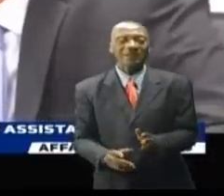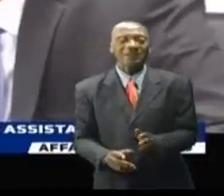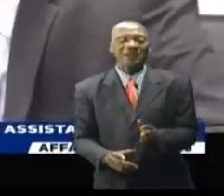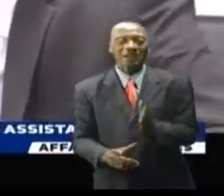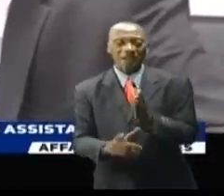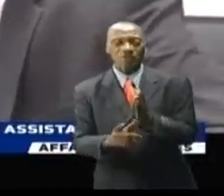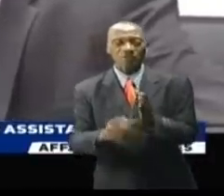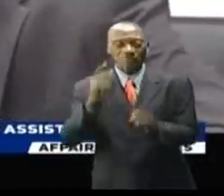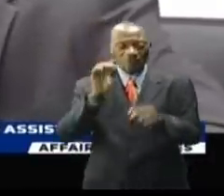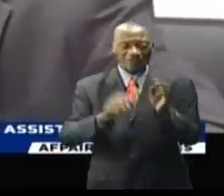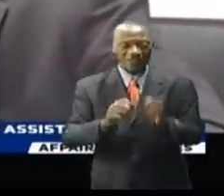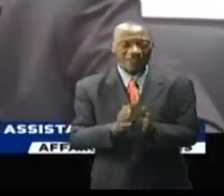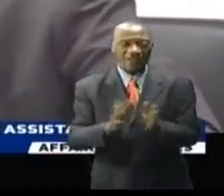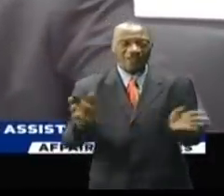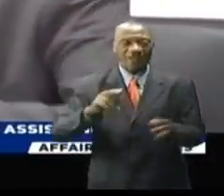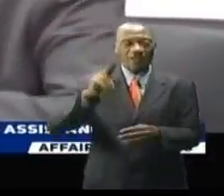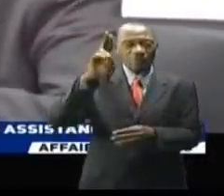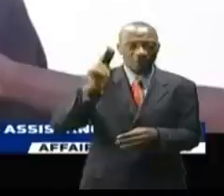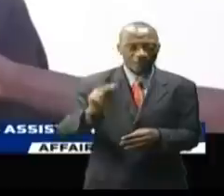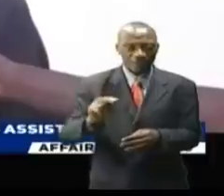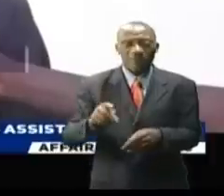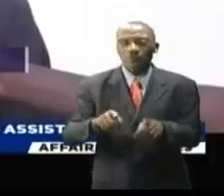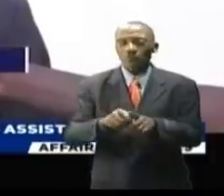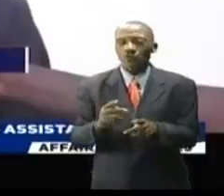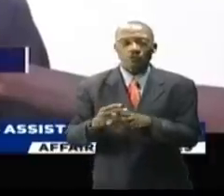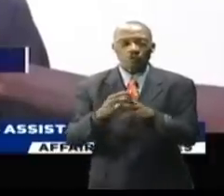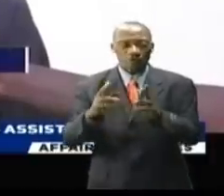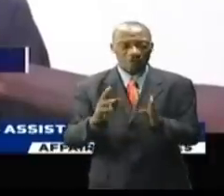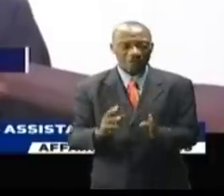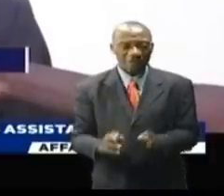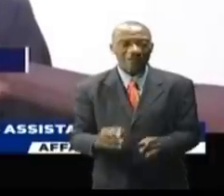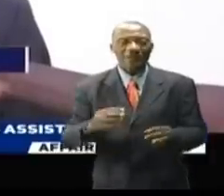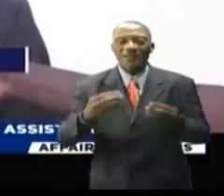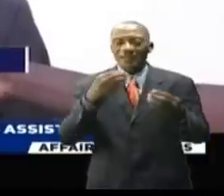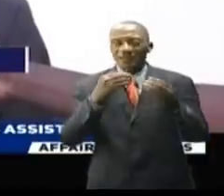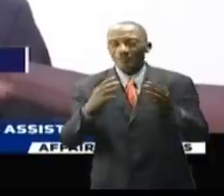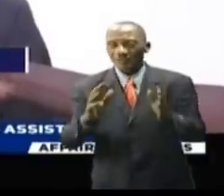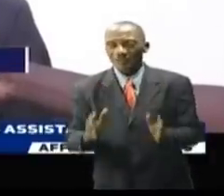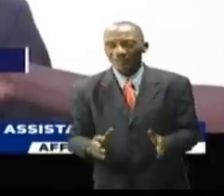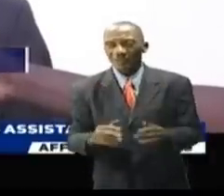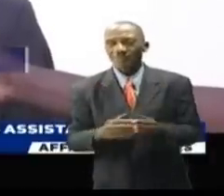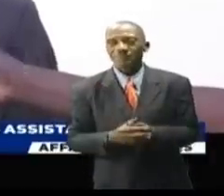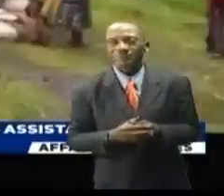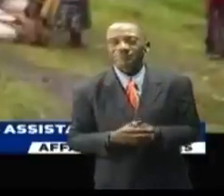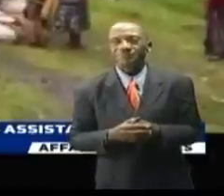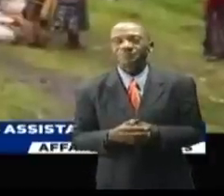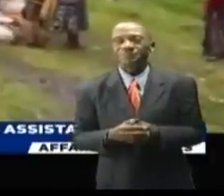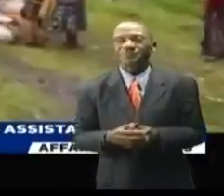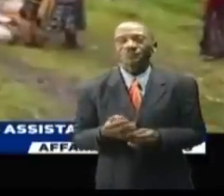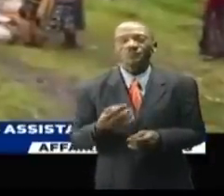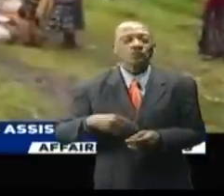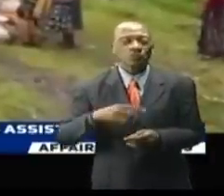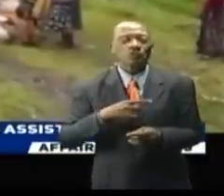général de l'ONU en RDC et coordonnateur humanitaire. Urgence absolue d'assurer la protection des